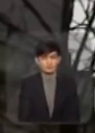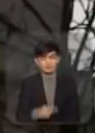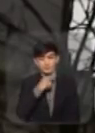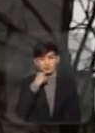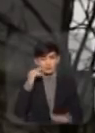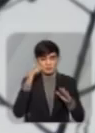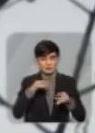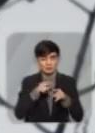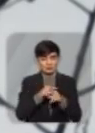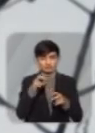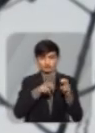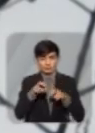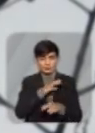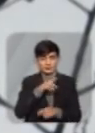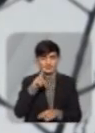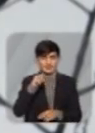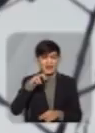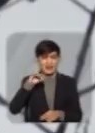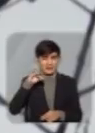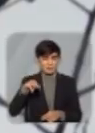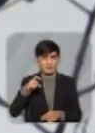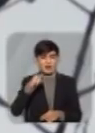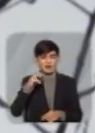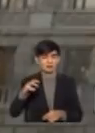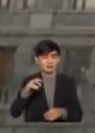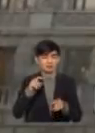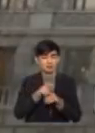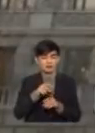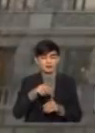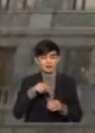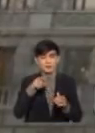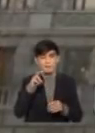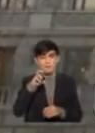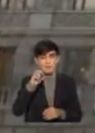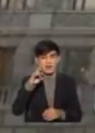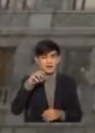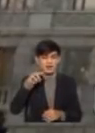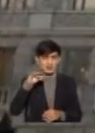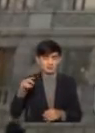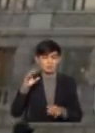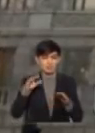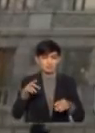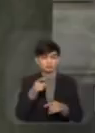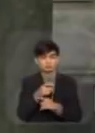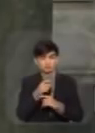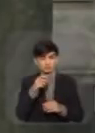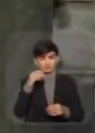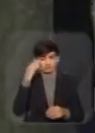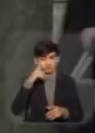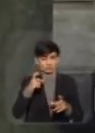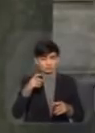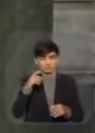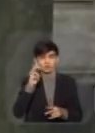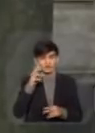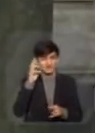Ресейде іздеуде жүрген Зелимхан Хангушвили тамыз айында Берлинде атылған еді. Белгісіз біреулер атып кетті.